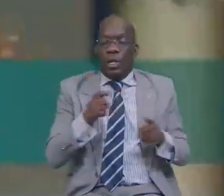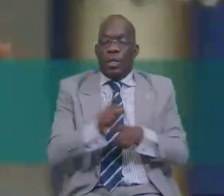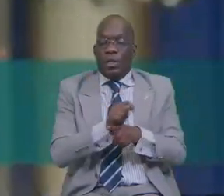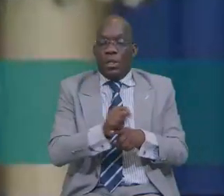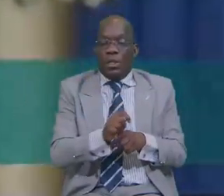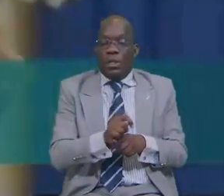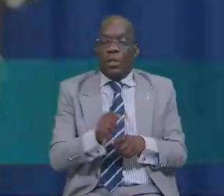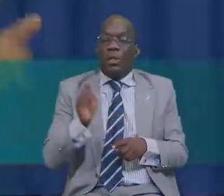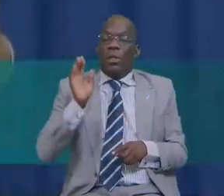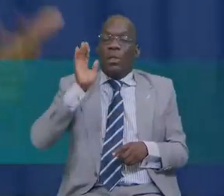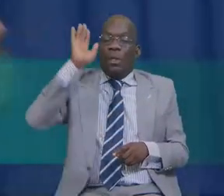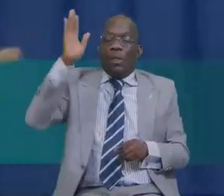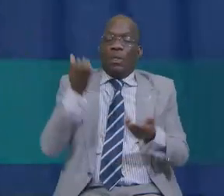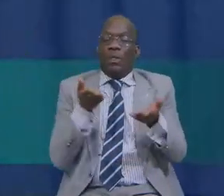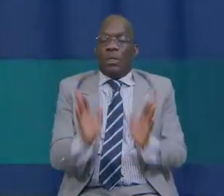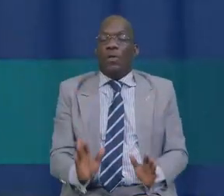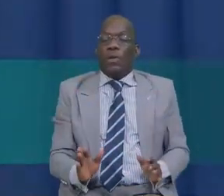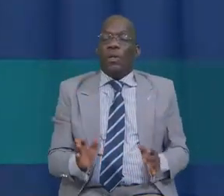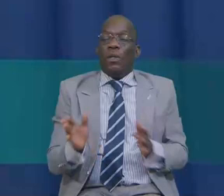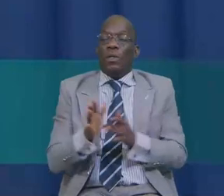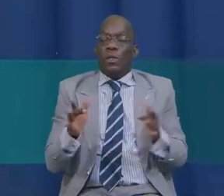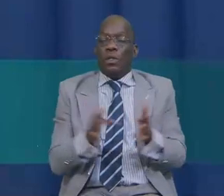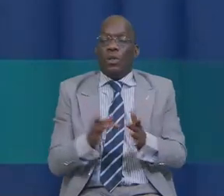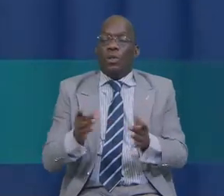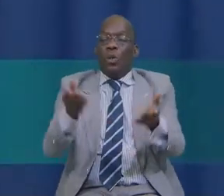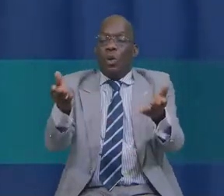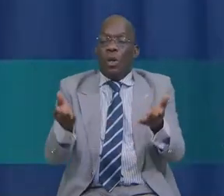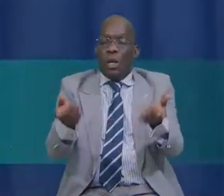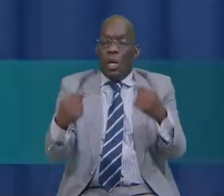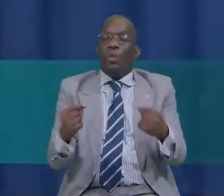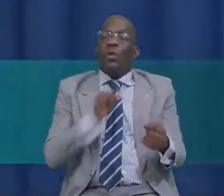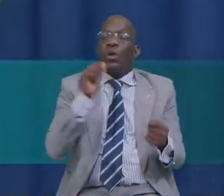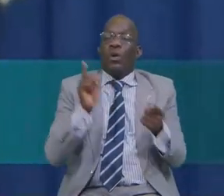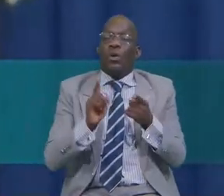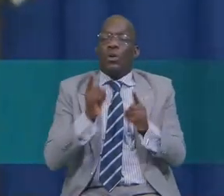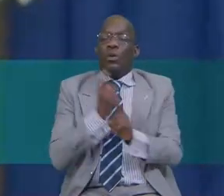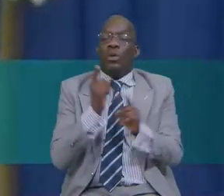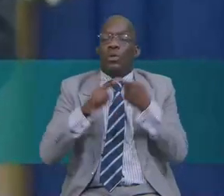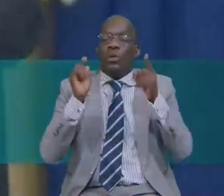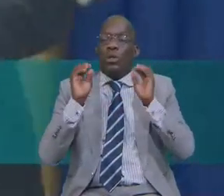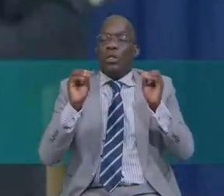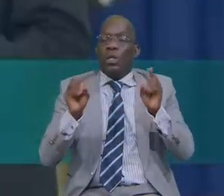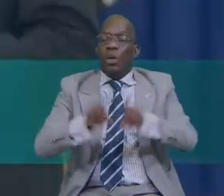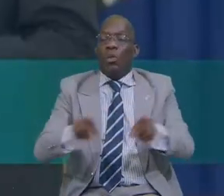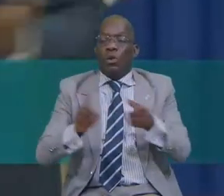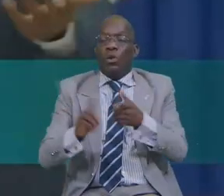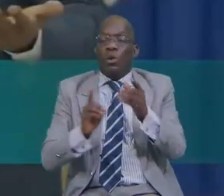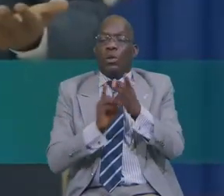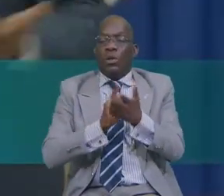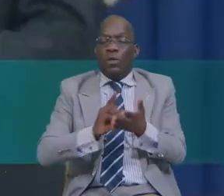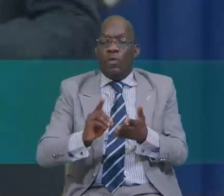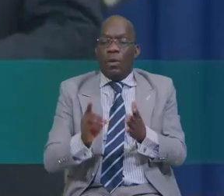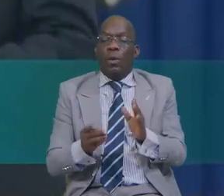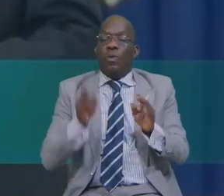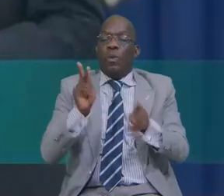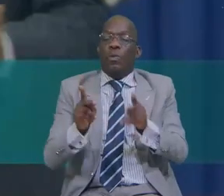Il est venu non seulement pour enseigner, s'arrêter là. Il voulait développer des gens. Il voulait susciter des gens, ceux-là, qui